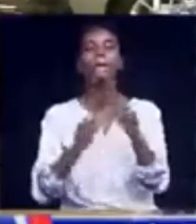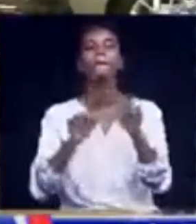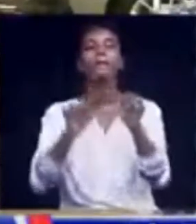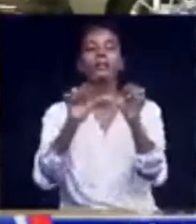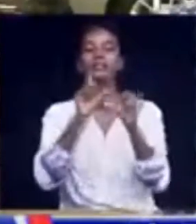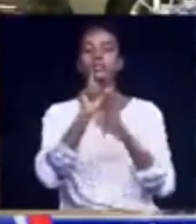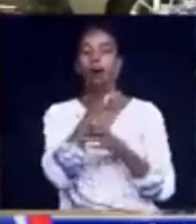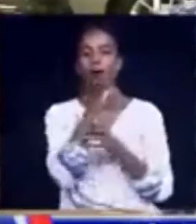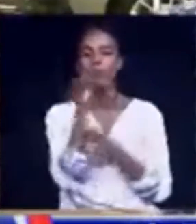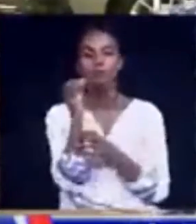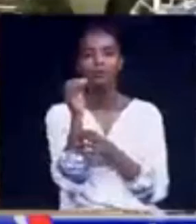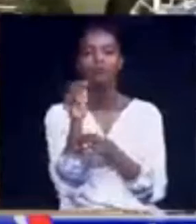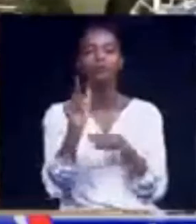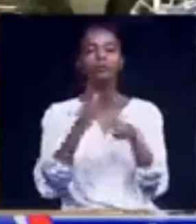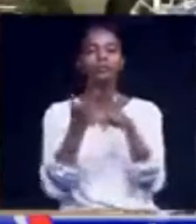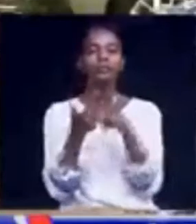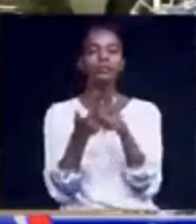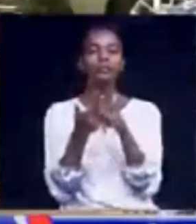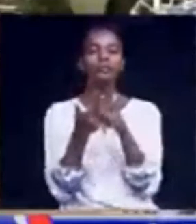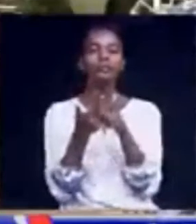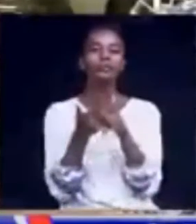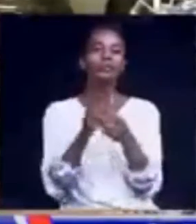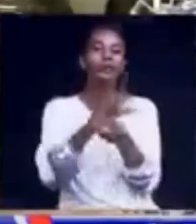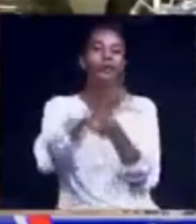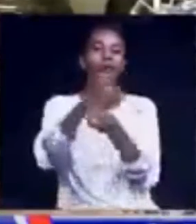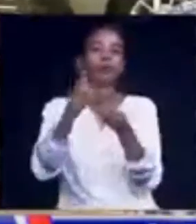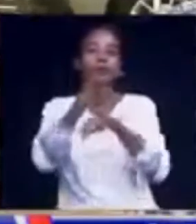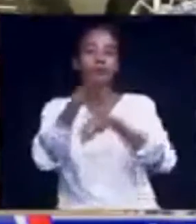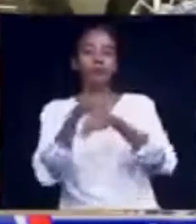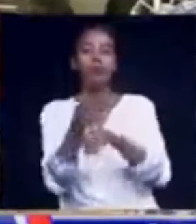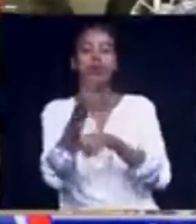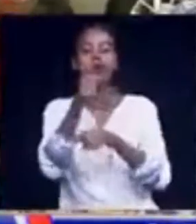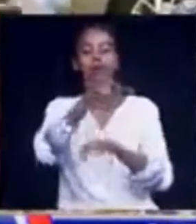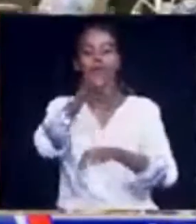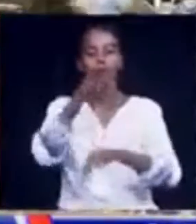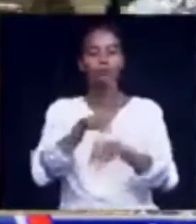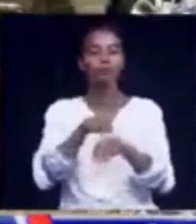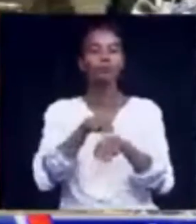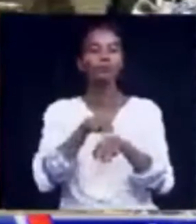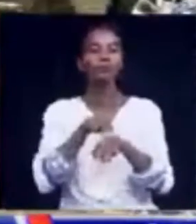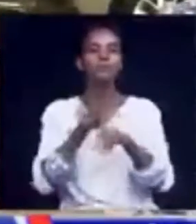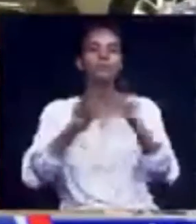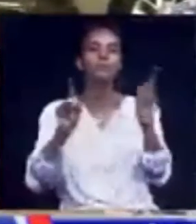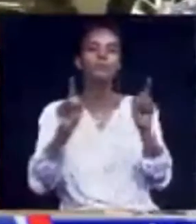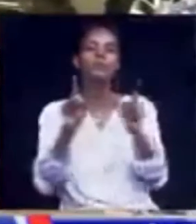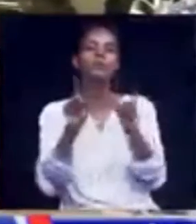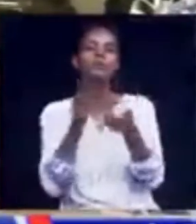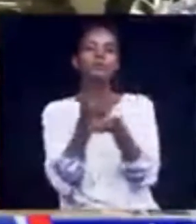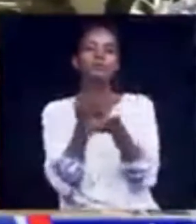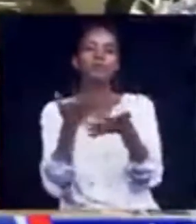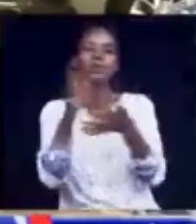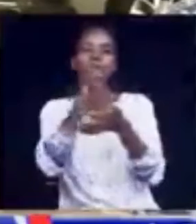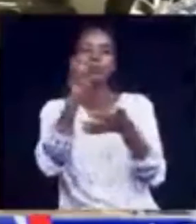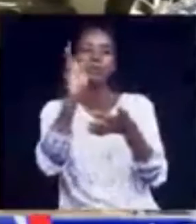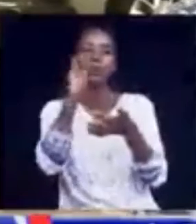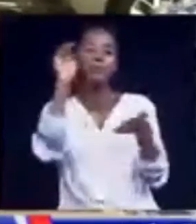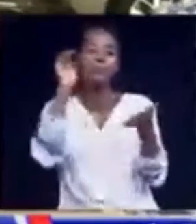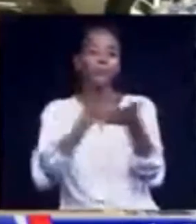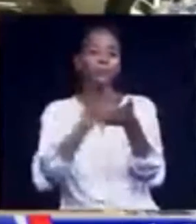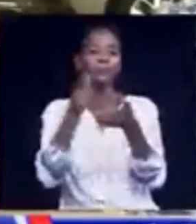ነውና እንግዲህ በክልል ማዕከል ወይም ዋና ተቋሙ በጥሬ ገንዘብ ወደ 250 ሺህ ብር